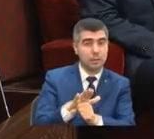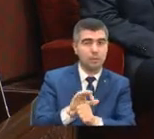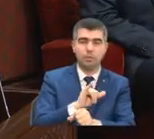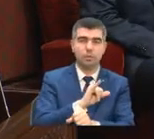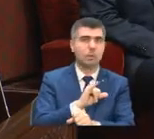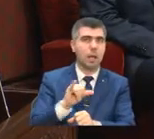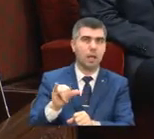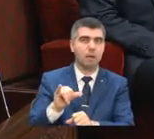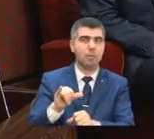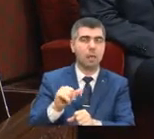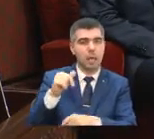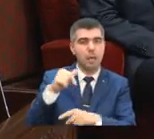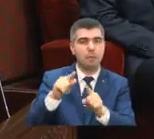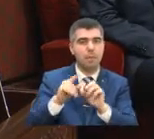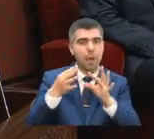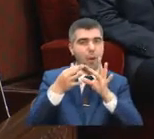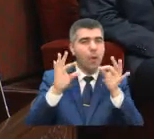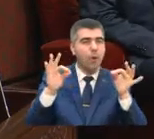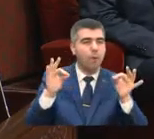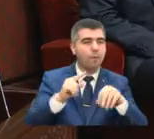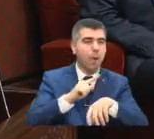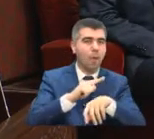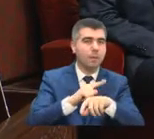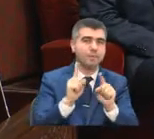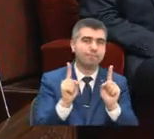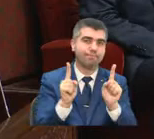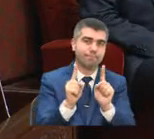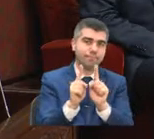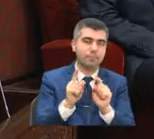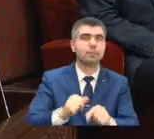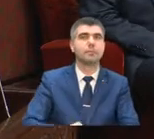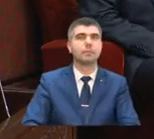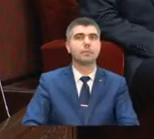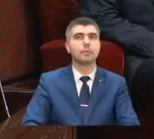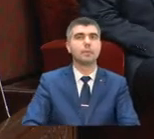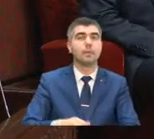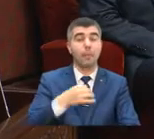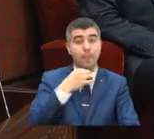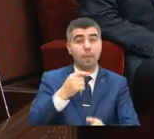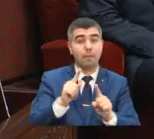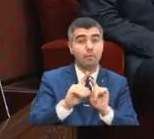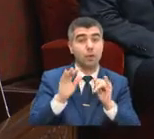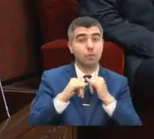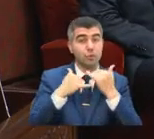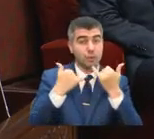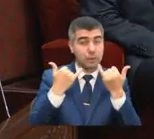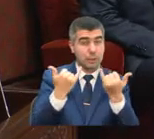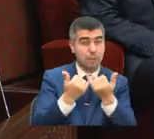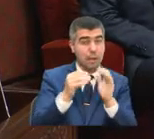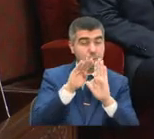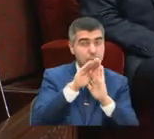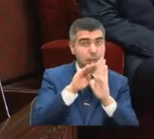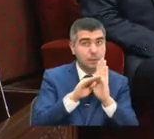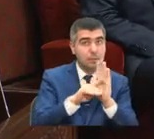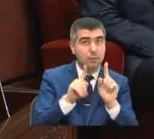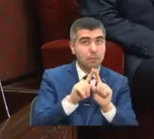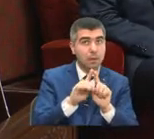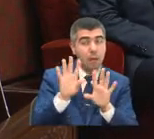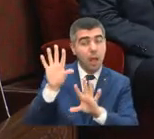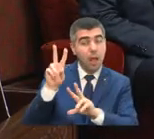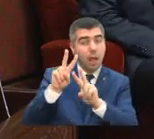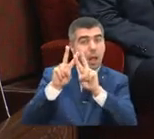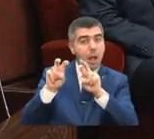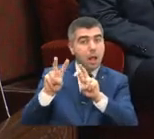أخرى لا يسمح الوقت للدخول فيها، لكن أنا أنصح إذا كان هناك غتكون شي لجنة تقصي الحقائق تبحث في الكفاءة.